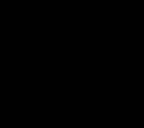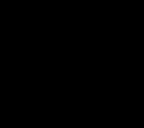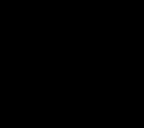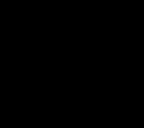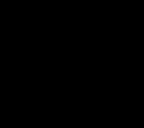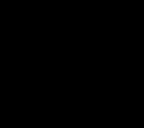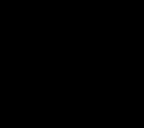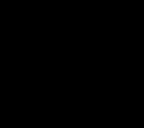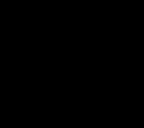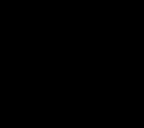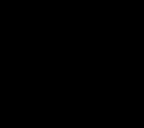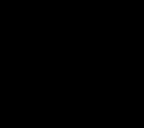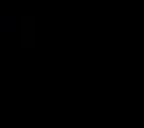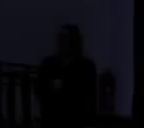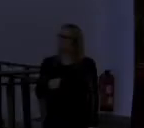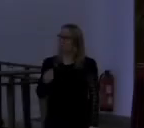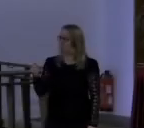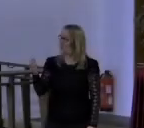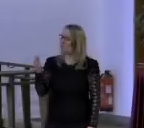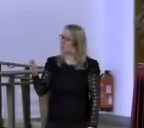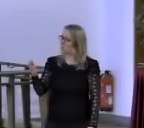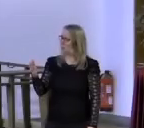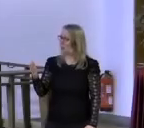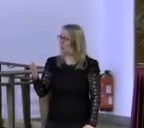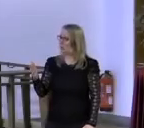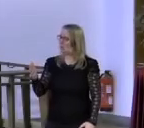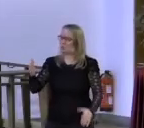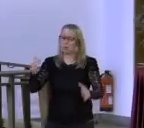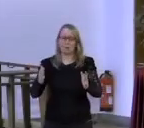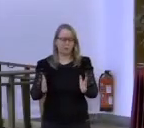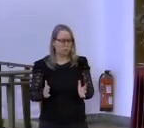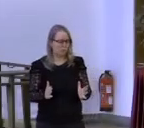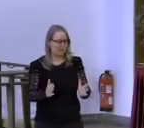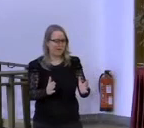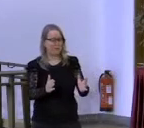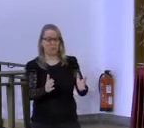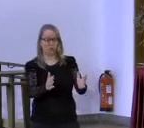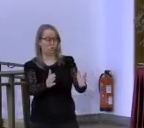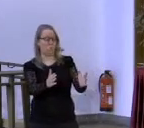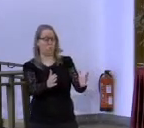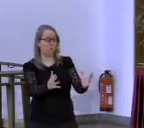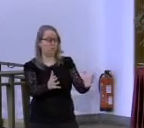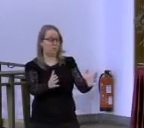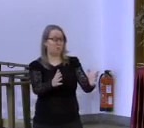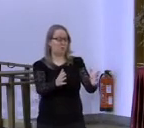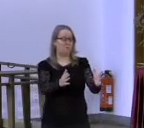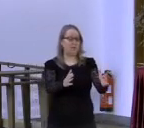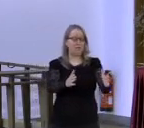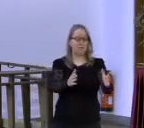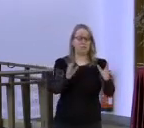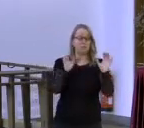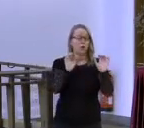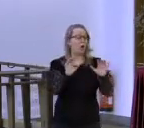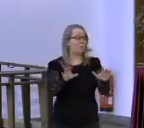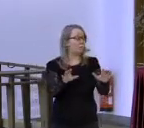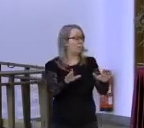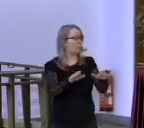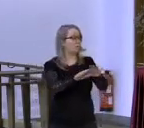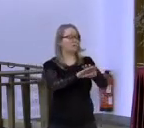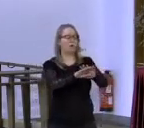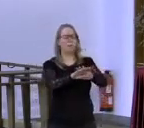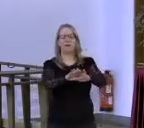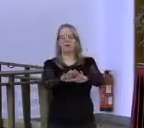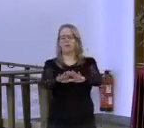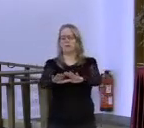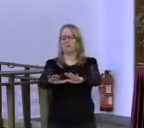båd. De er så bange. De tror, de skal dø. Så kommer han ud på vandet i stormen og vind, og så går han op i båden,